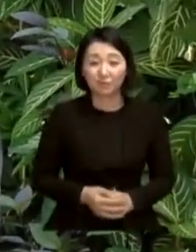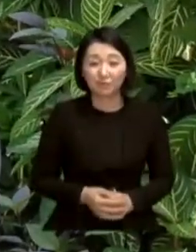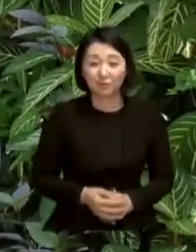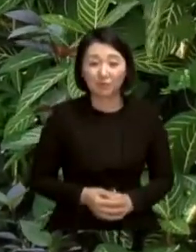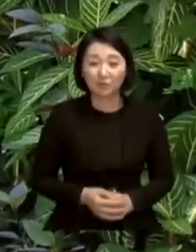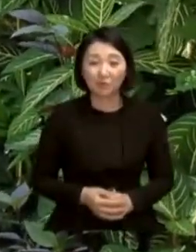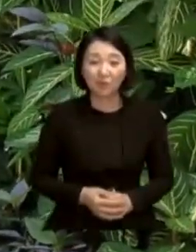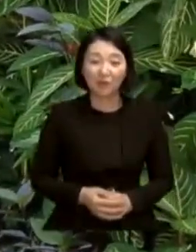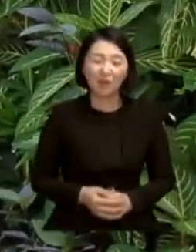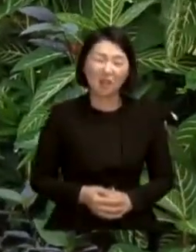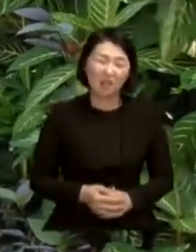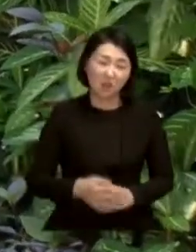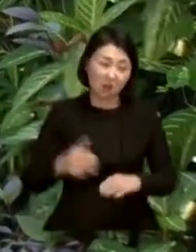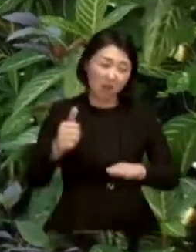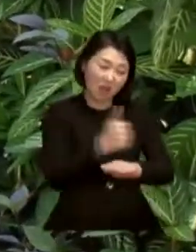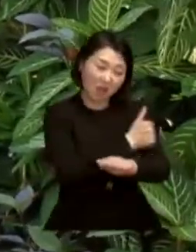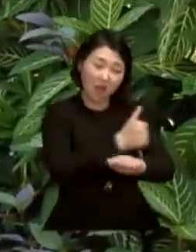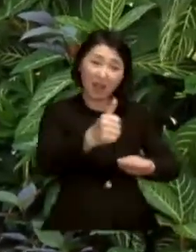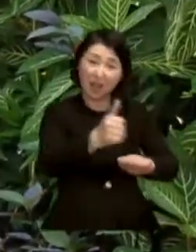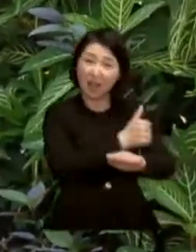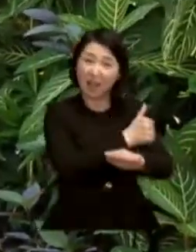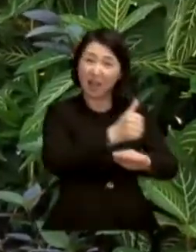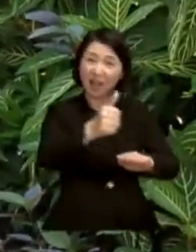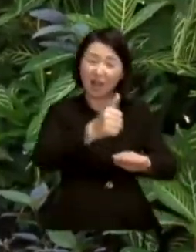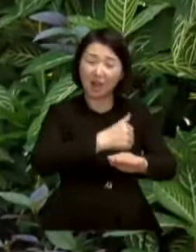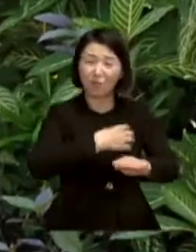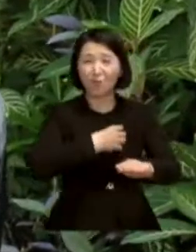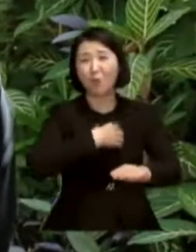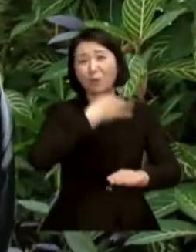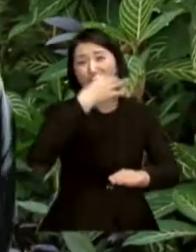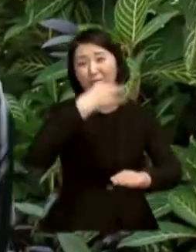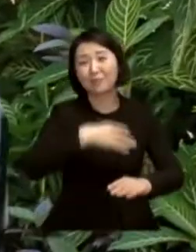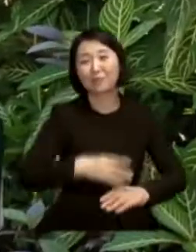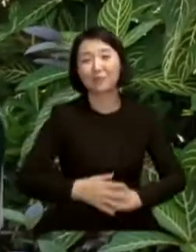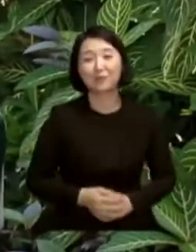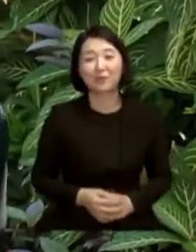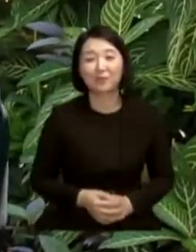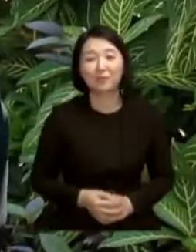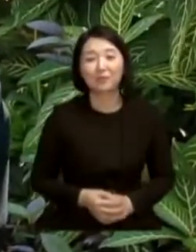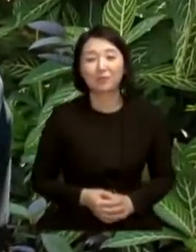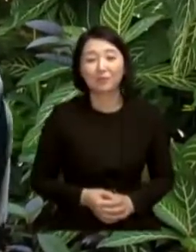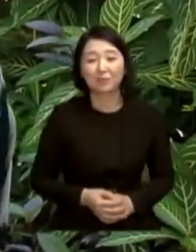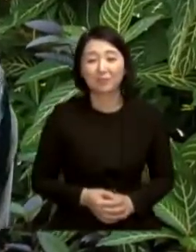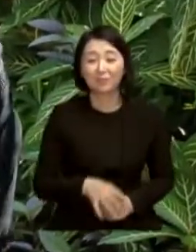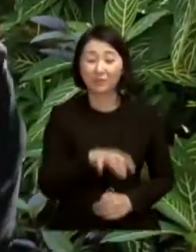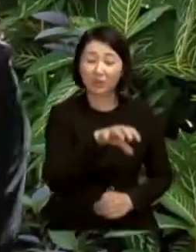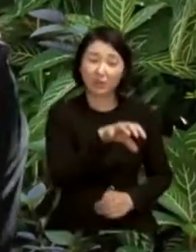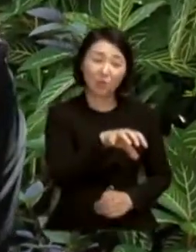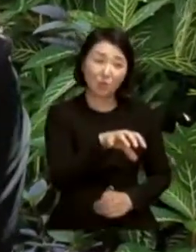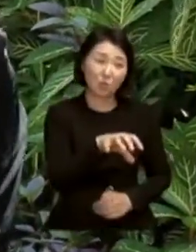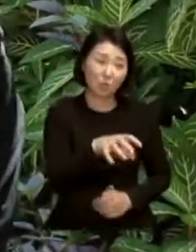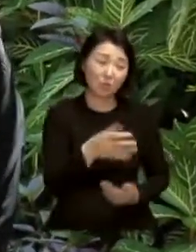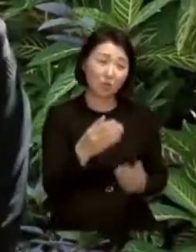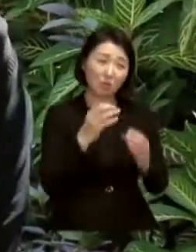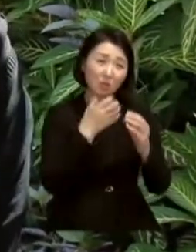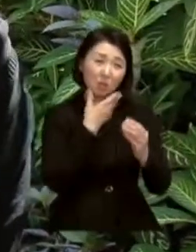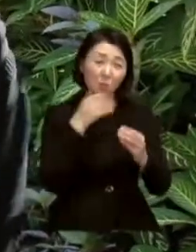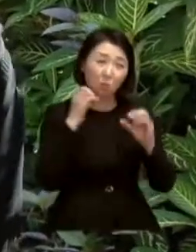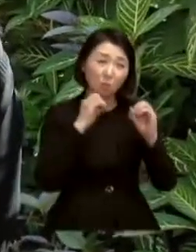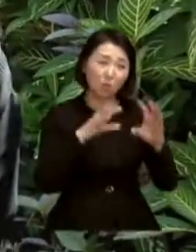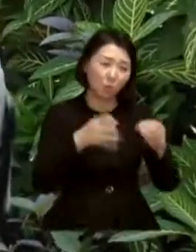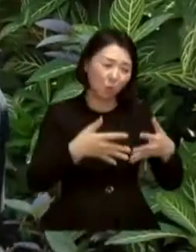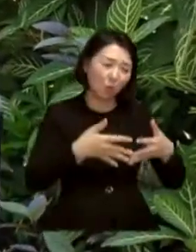오고 가는 길이 너무 험난해서 좀 이곳 사역을 좀 접었으면